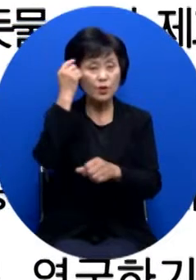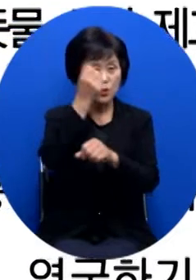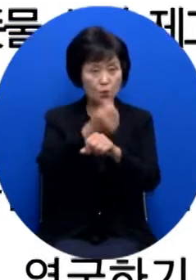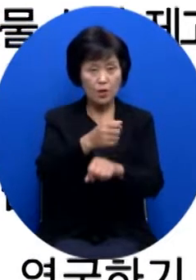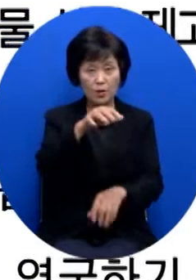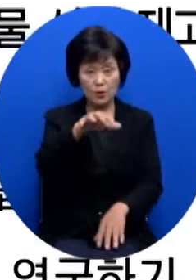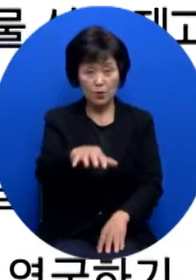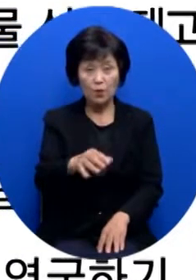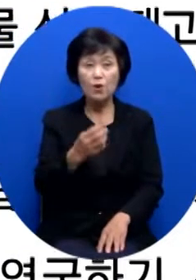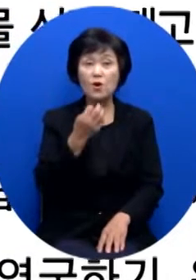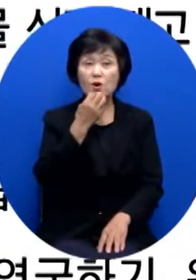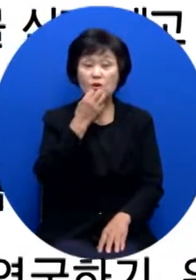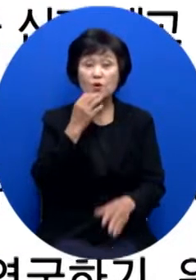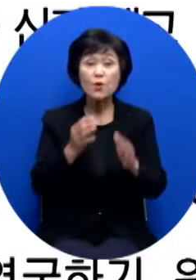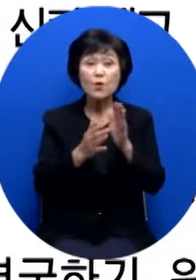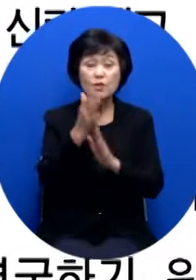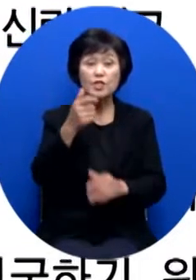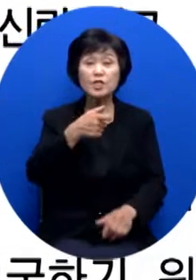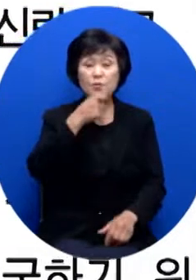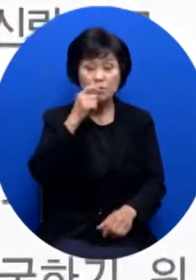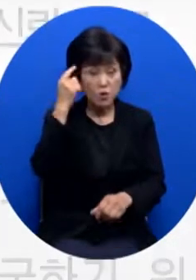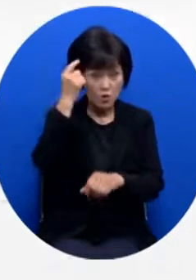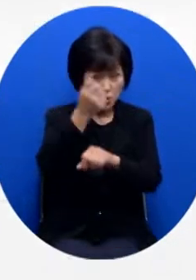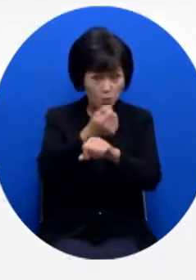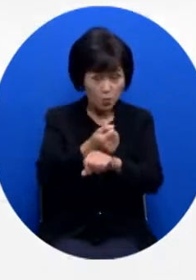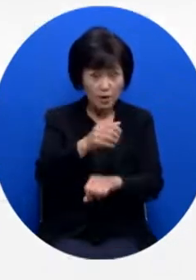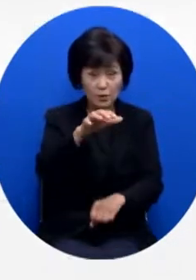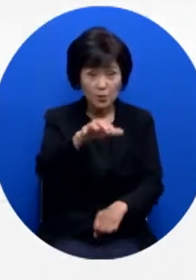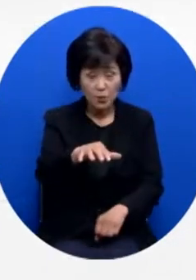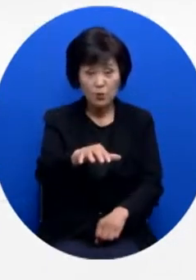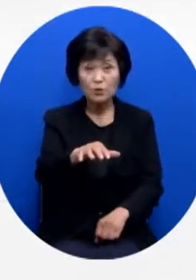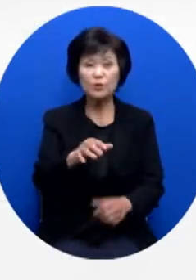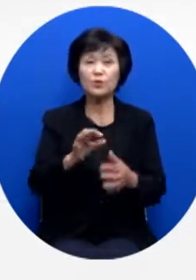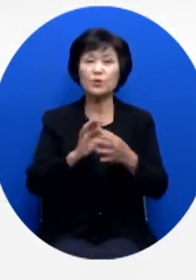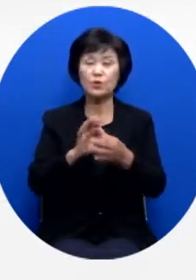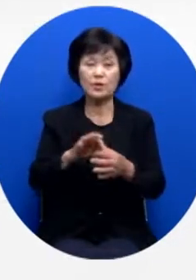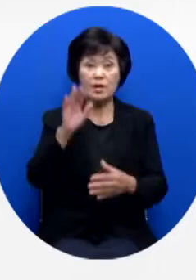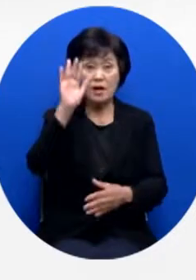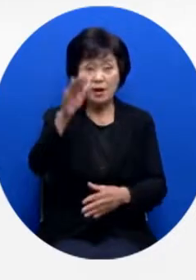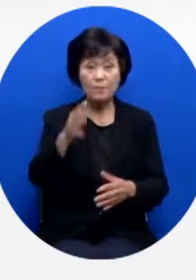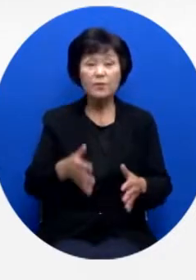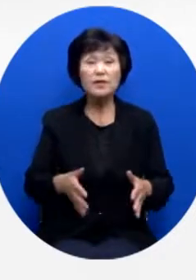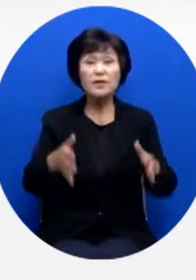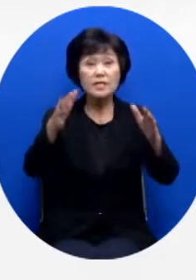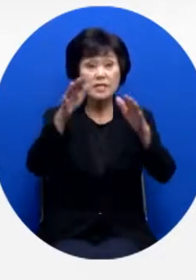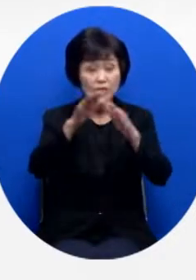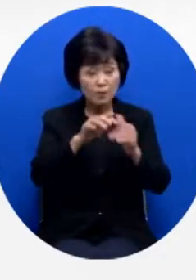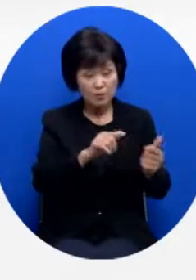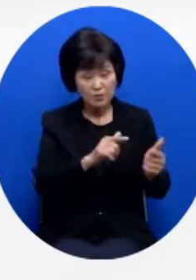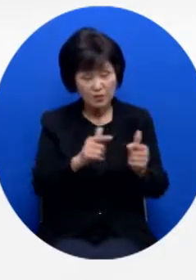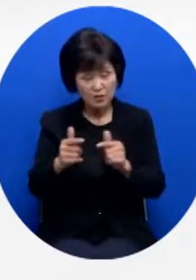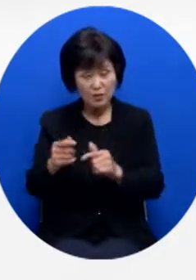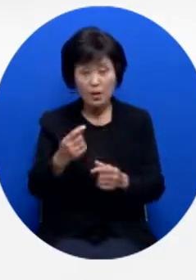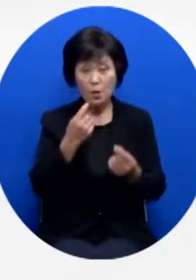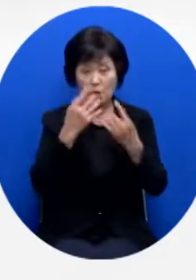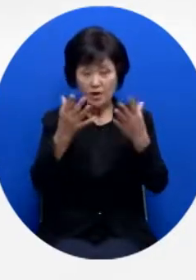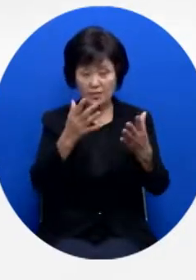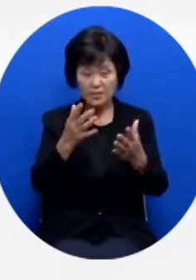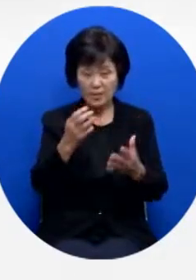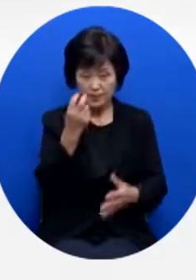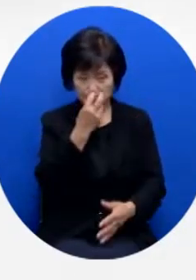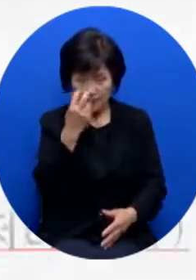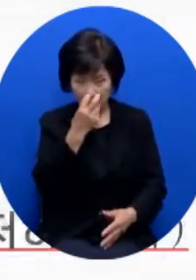서울시 서울물연구원은 수도재료 전문 연구실을 통해 앞으로 시설물의 상태를 정확히 진단하고 수질